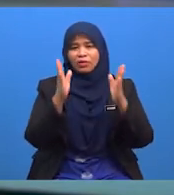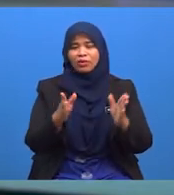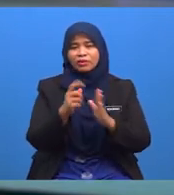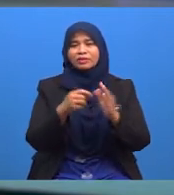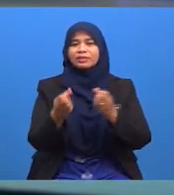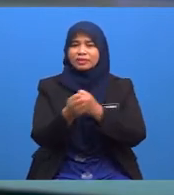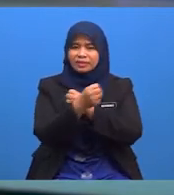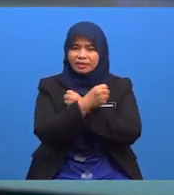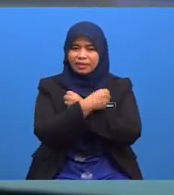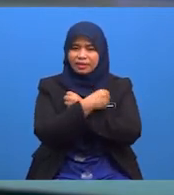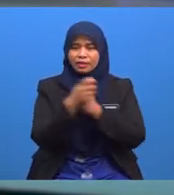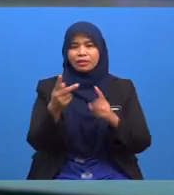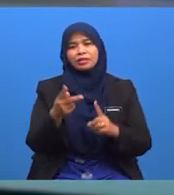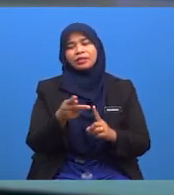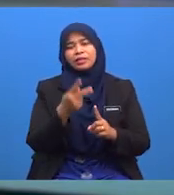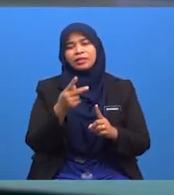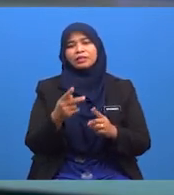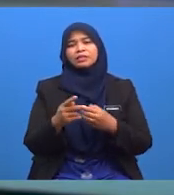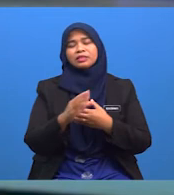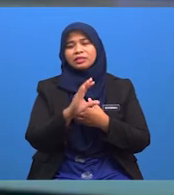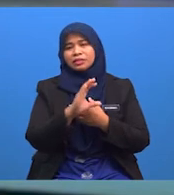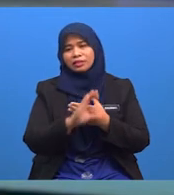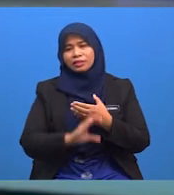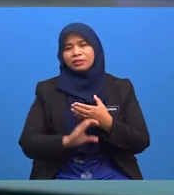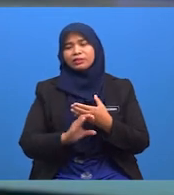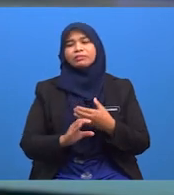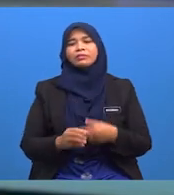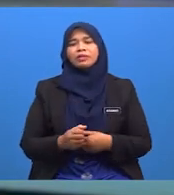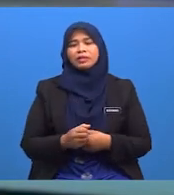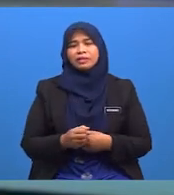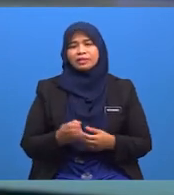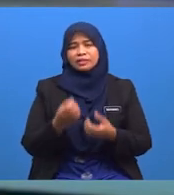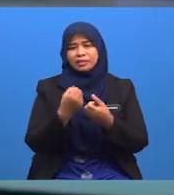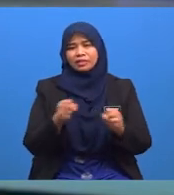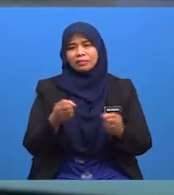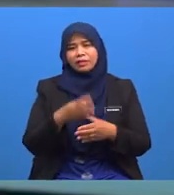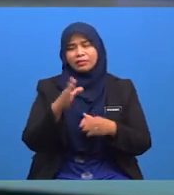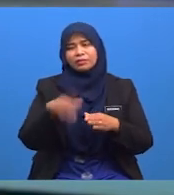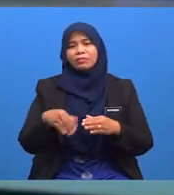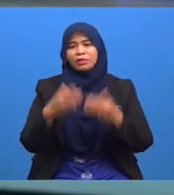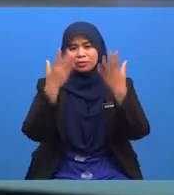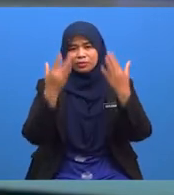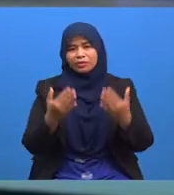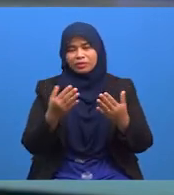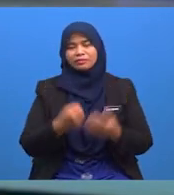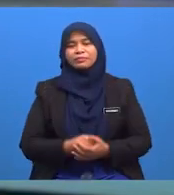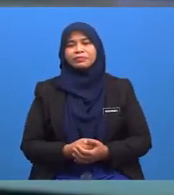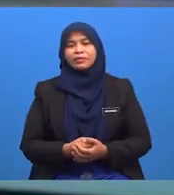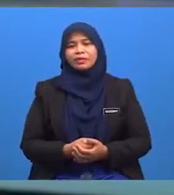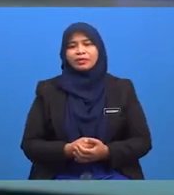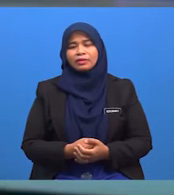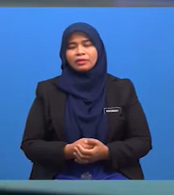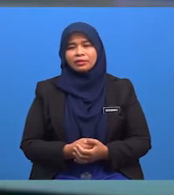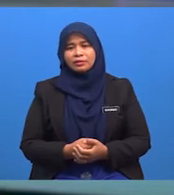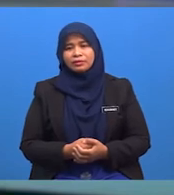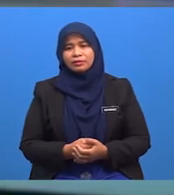tersayang daripada kecelakaan ataupun bahaya. Sediakan payung sebelum hujan, mencegah lebih